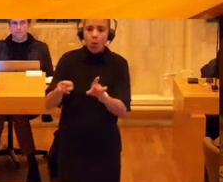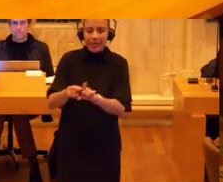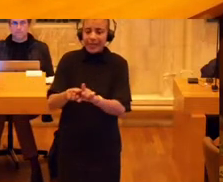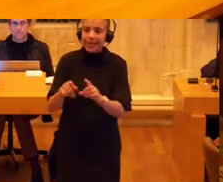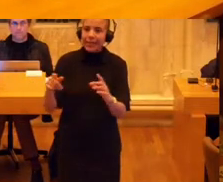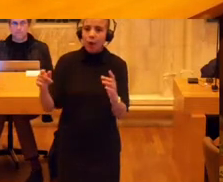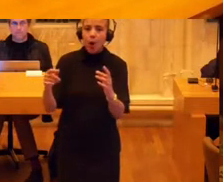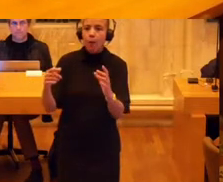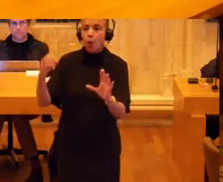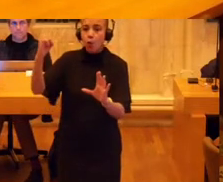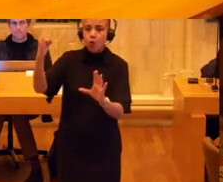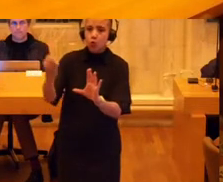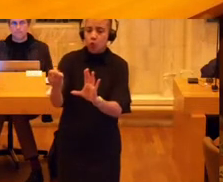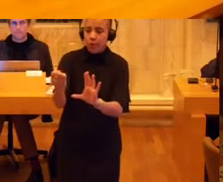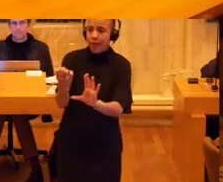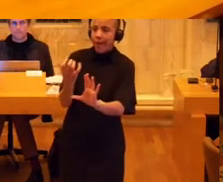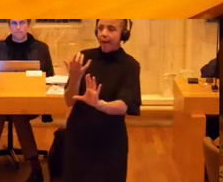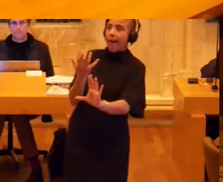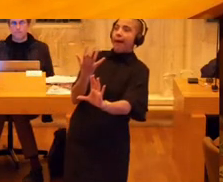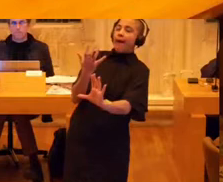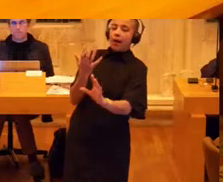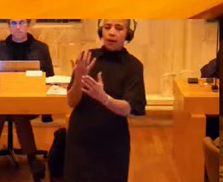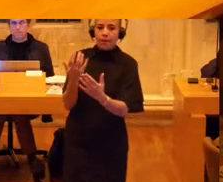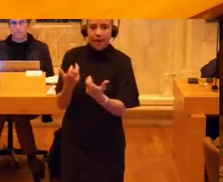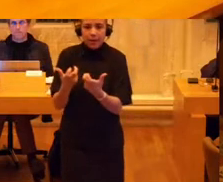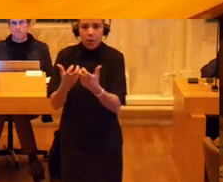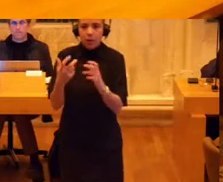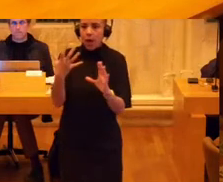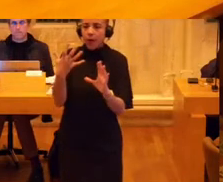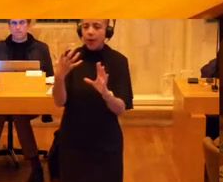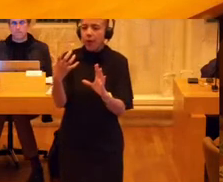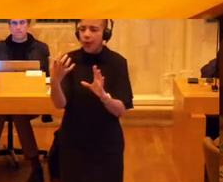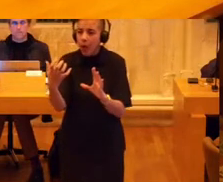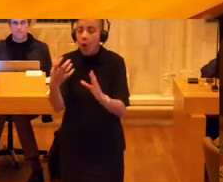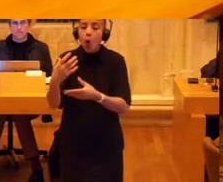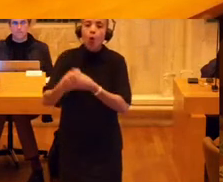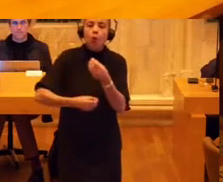même de la couper lors des pics de pollution, par exemple.